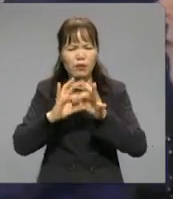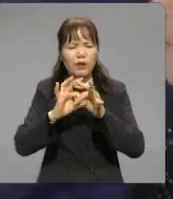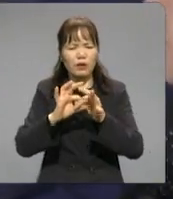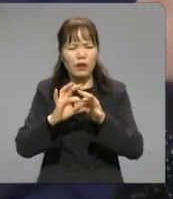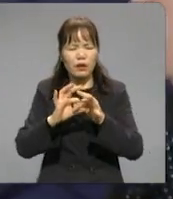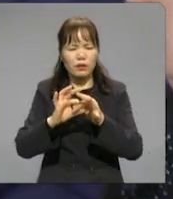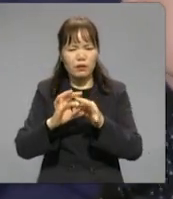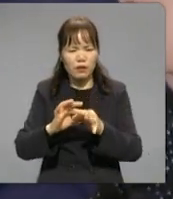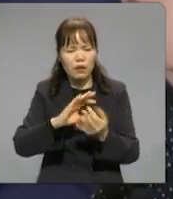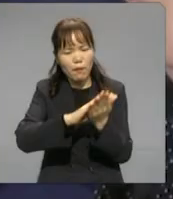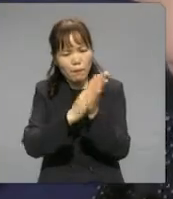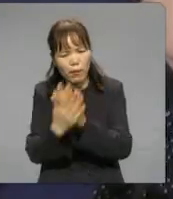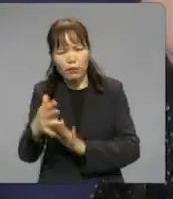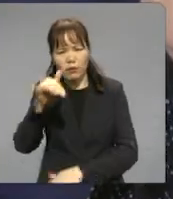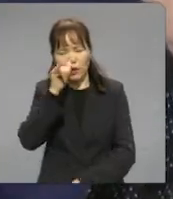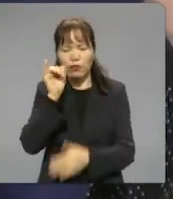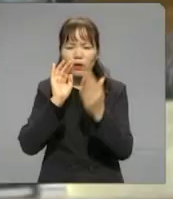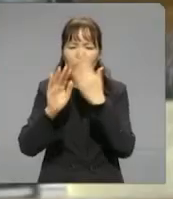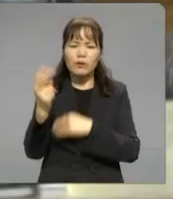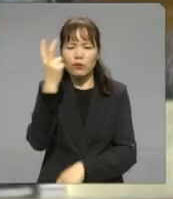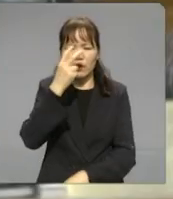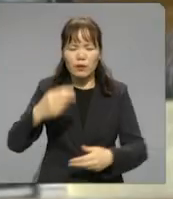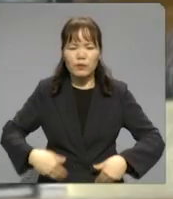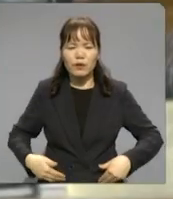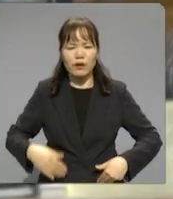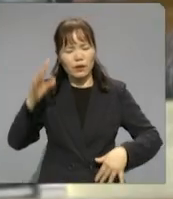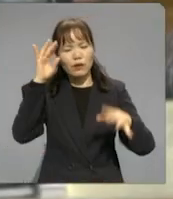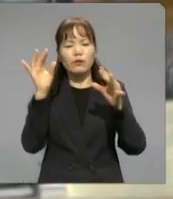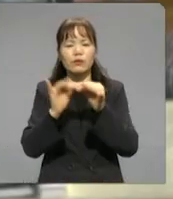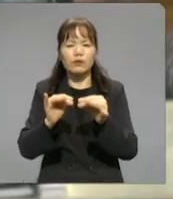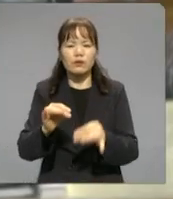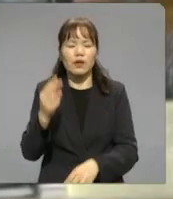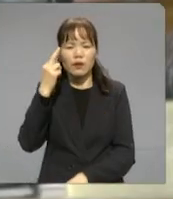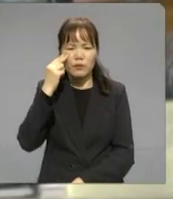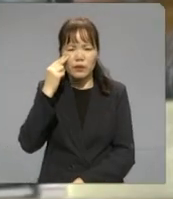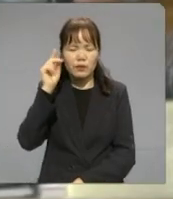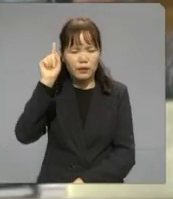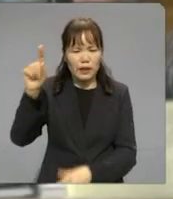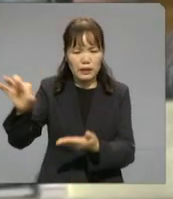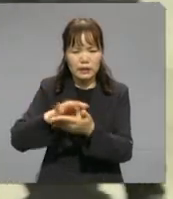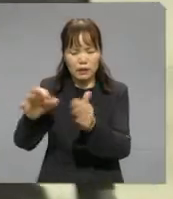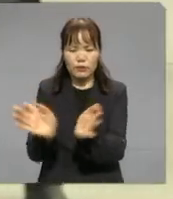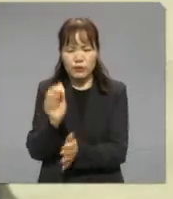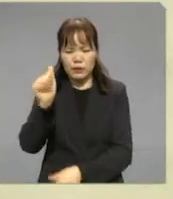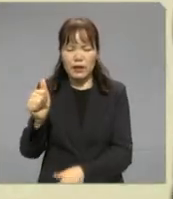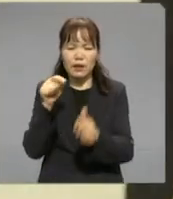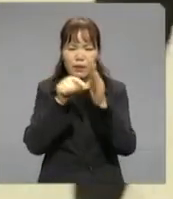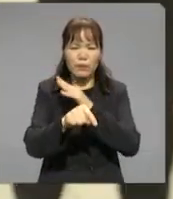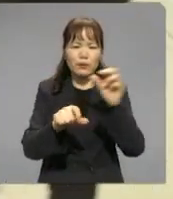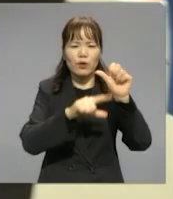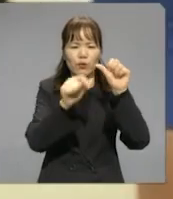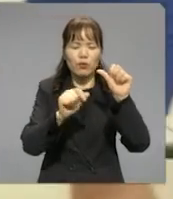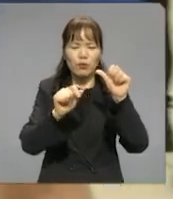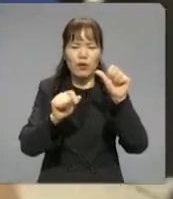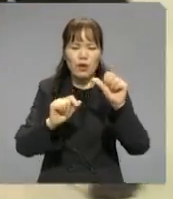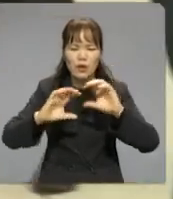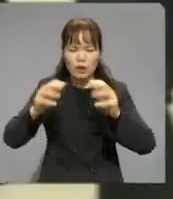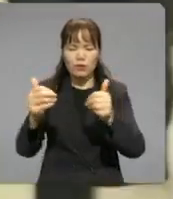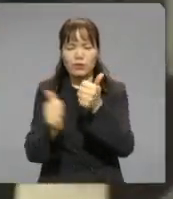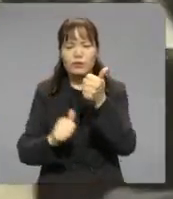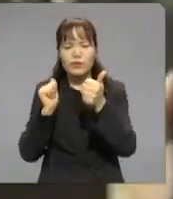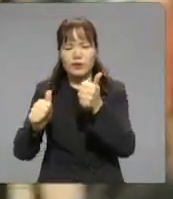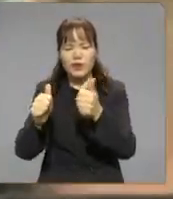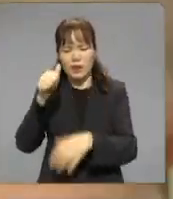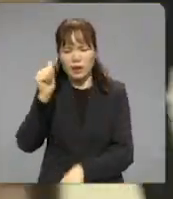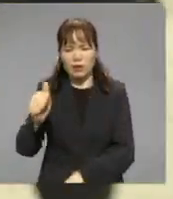관 동의했습니다 미국은 내일 방하는 옐런 재무장관에 이어 다음 달쯤 블링컨 국무장관이